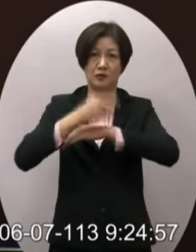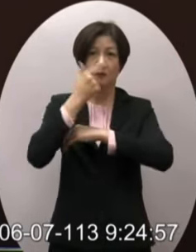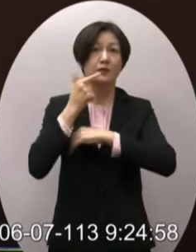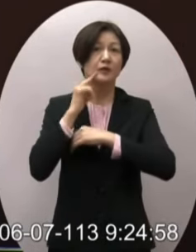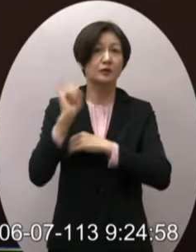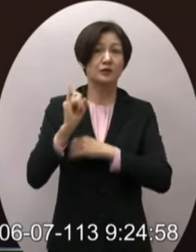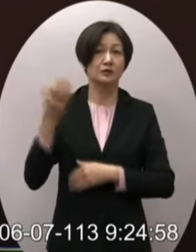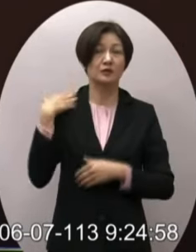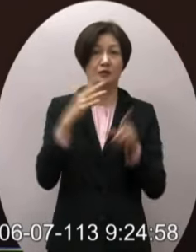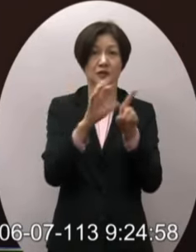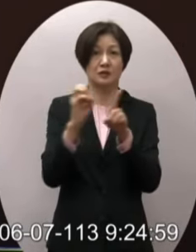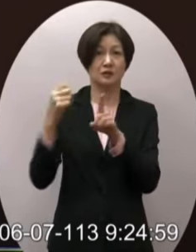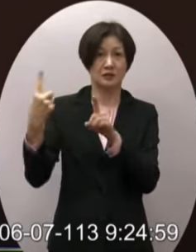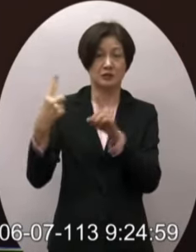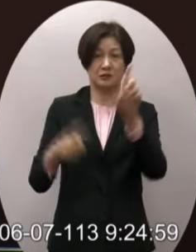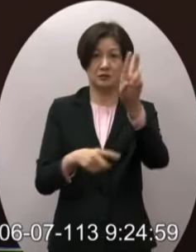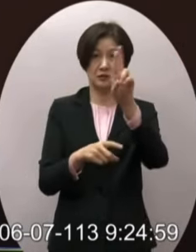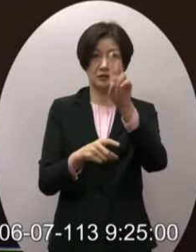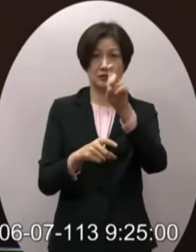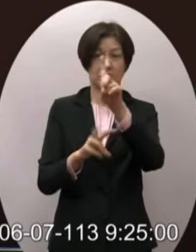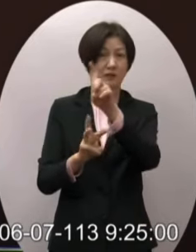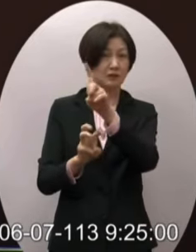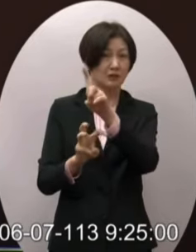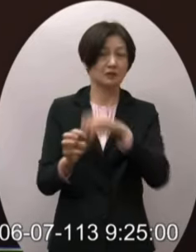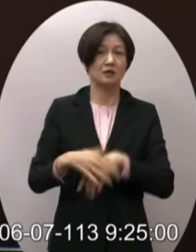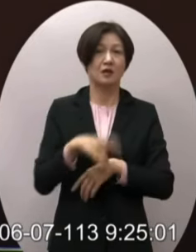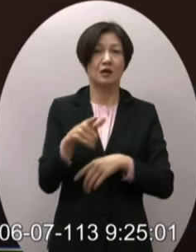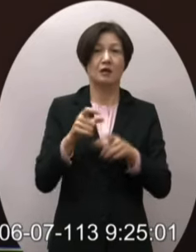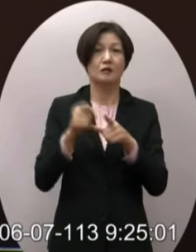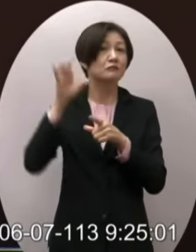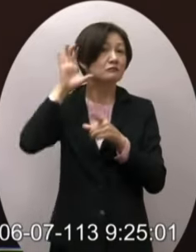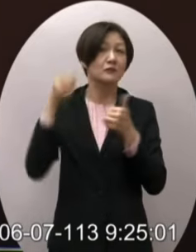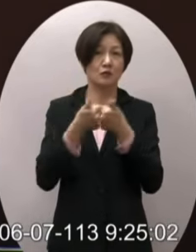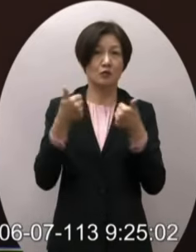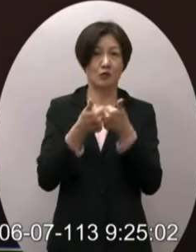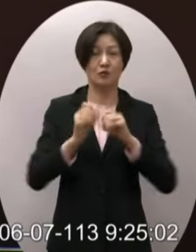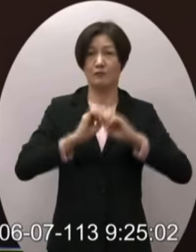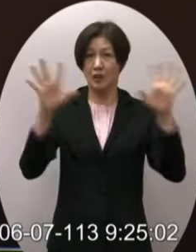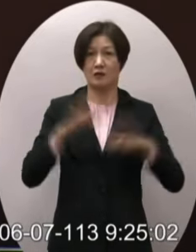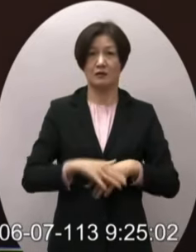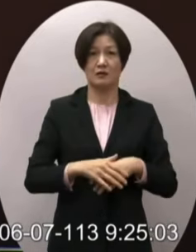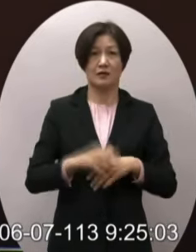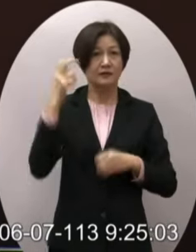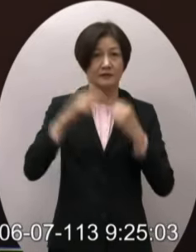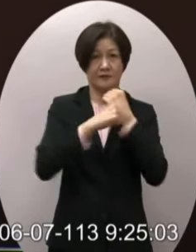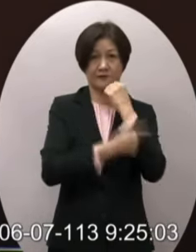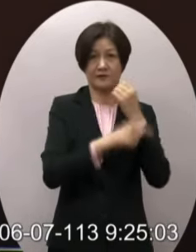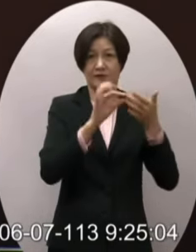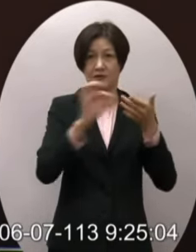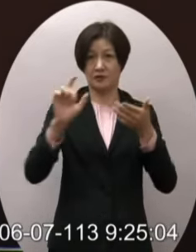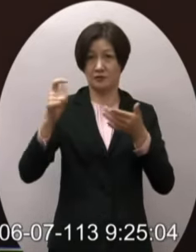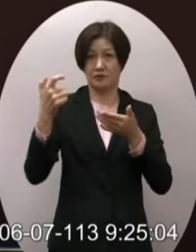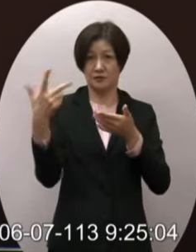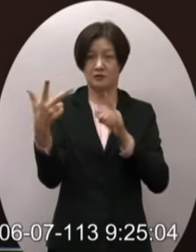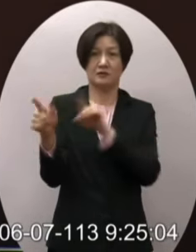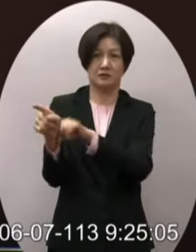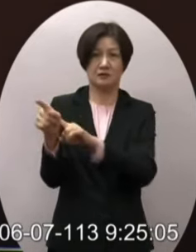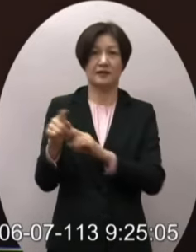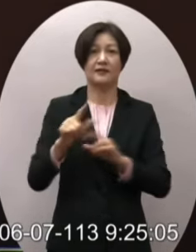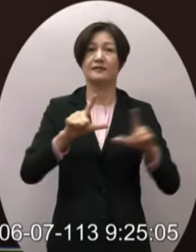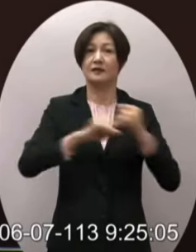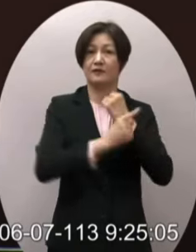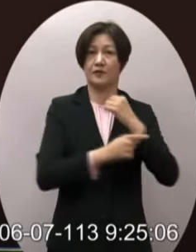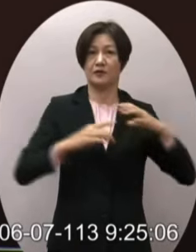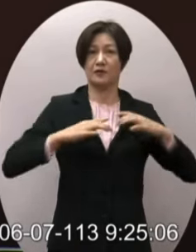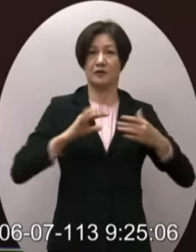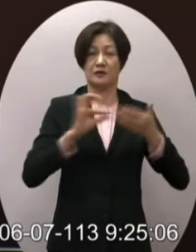国101年12月13号上午9点主持公听会时候，也主张依照《中华民国宪法》第67条规定及大法官会议释字